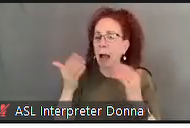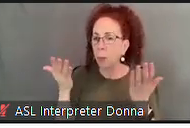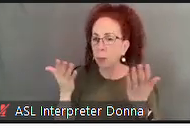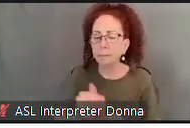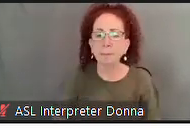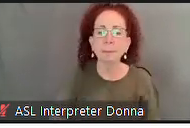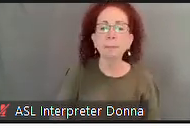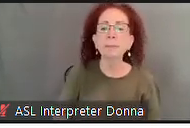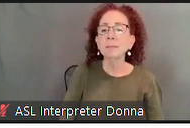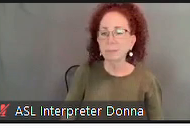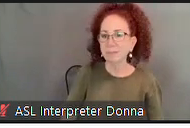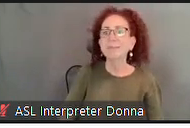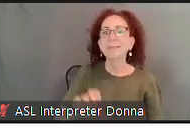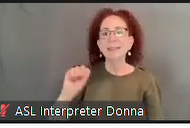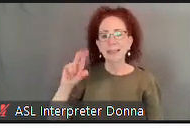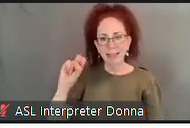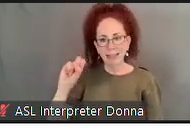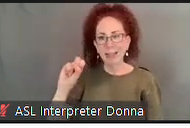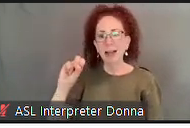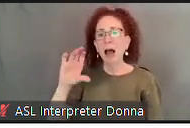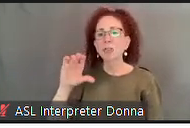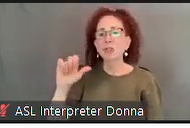怎么能够预防呢？